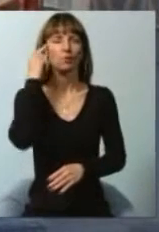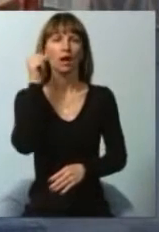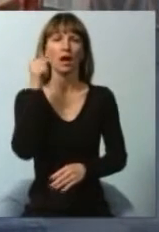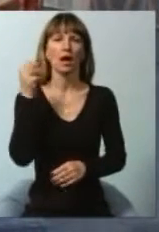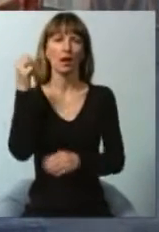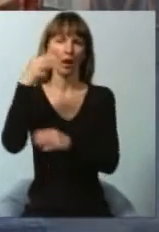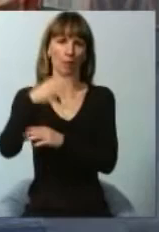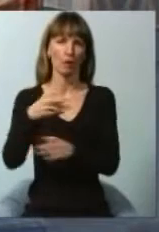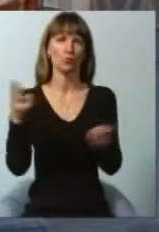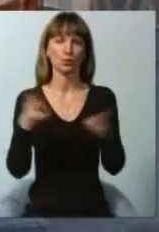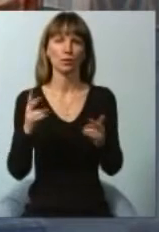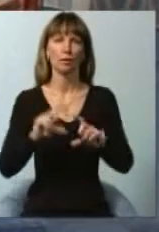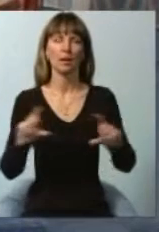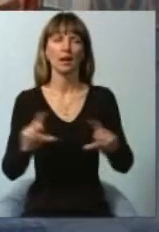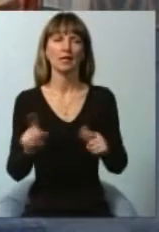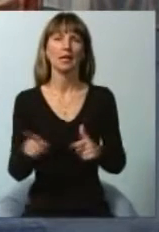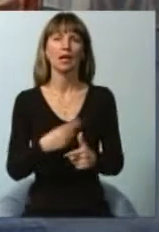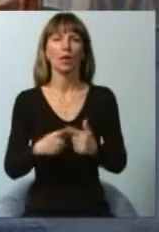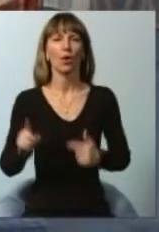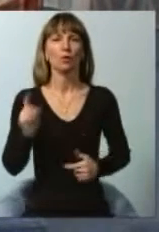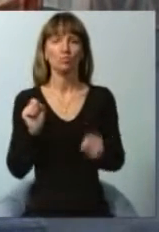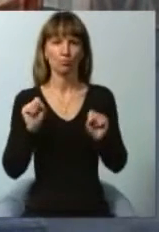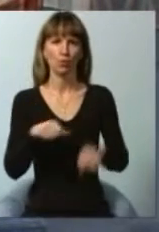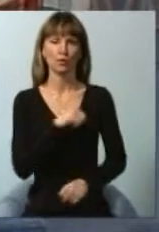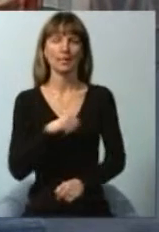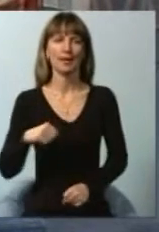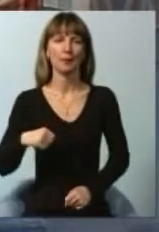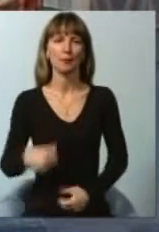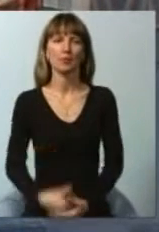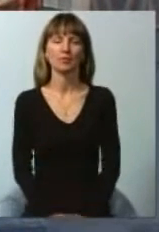вони потрібні у магазинах, чи охоронці вони можуть впоратися самі?